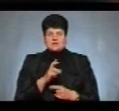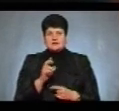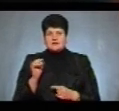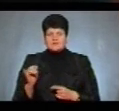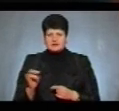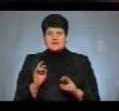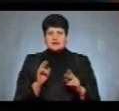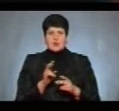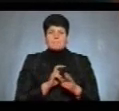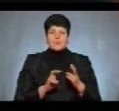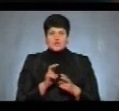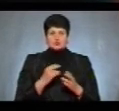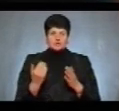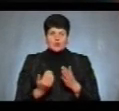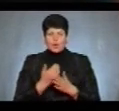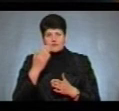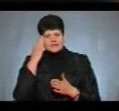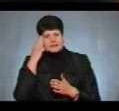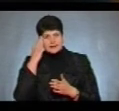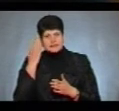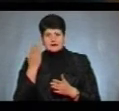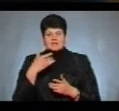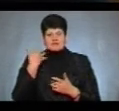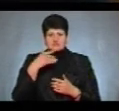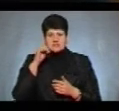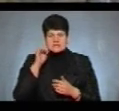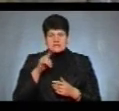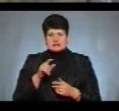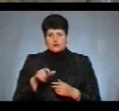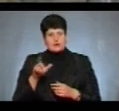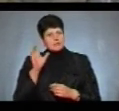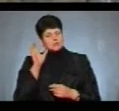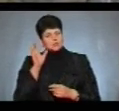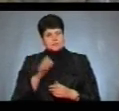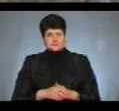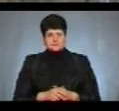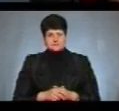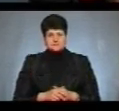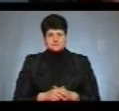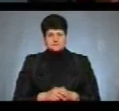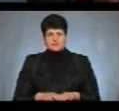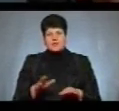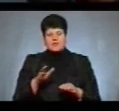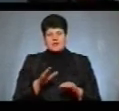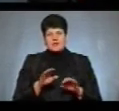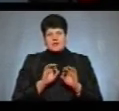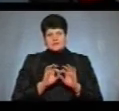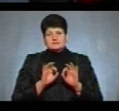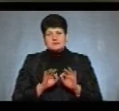як пошук нових талантів і вже знаних людей послухати. Гуморина тривала близько